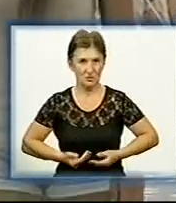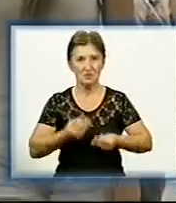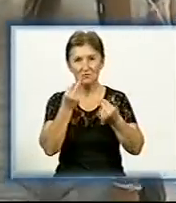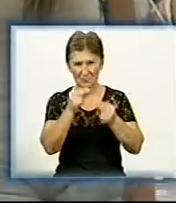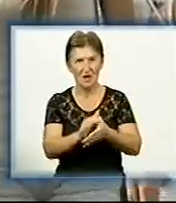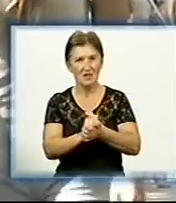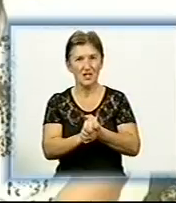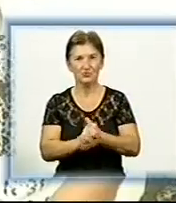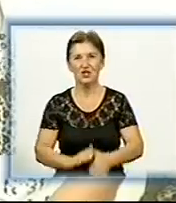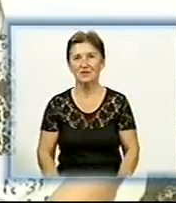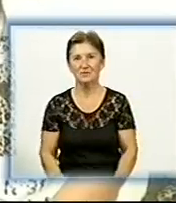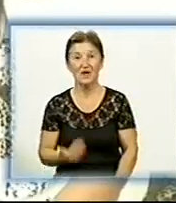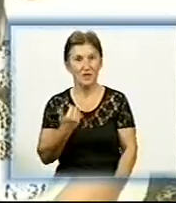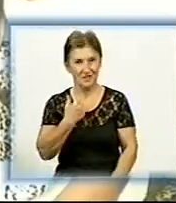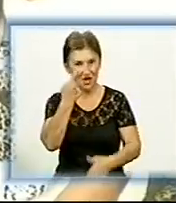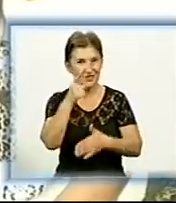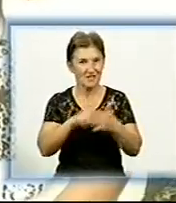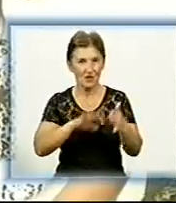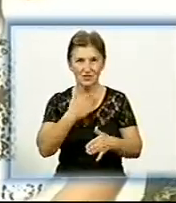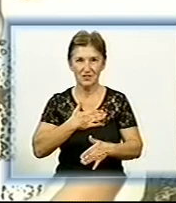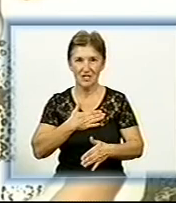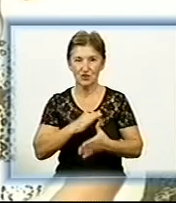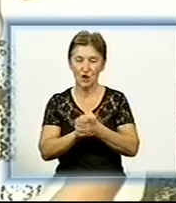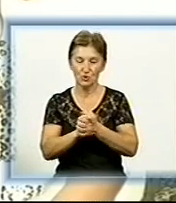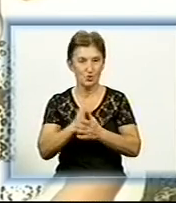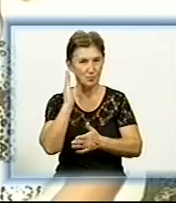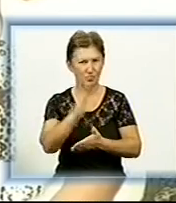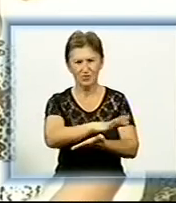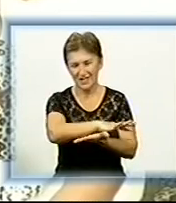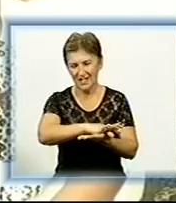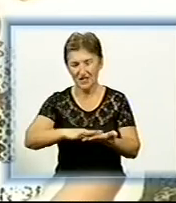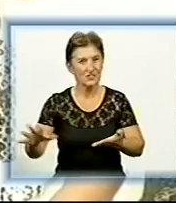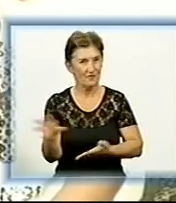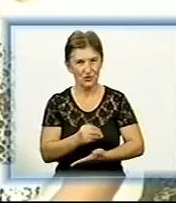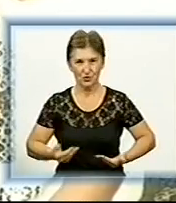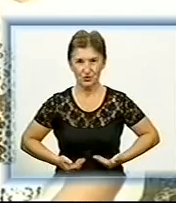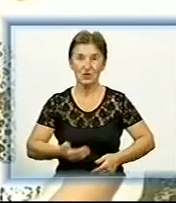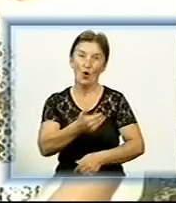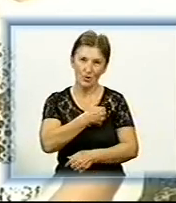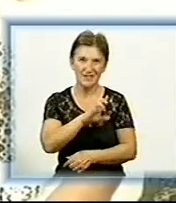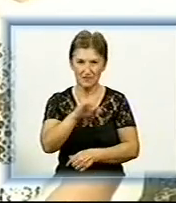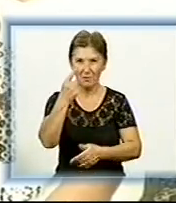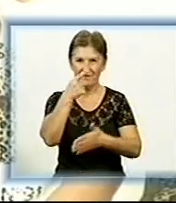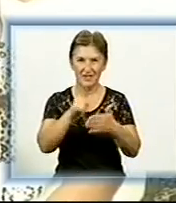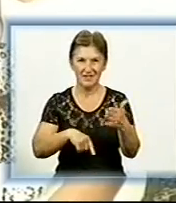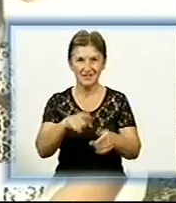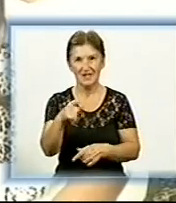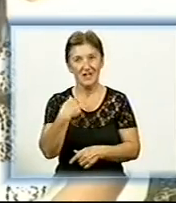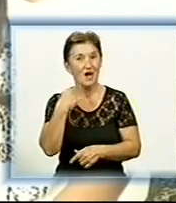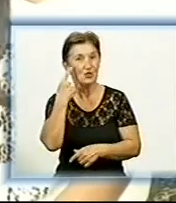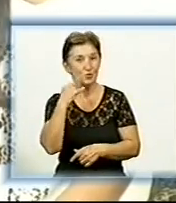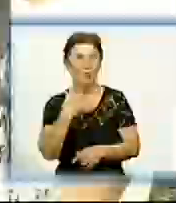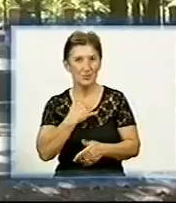інтернет-спілкування. Я надеюсь, наша дружба будет длиться всю жизнь, и хотелось бы очень в это верить. Я тоже так думаю, что у нас все получится и